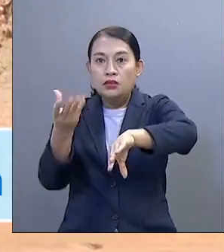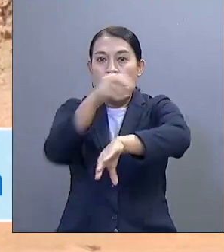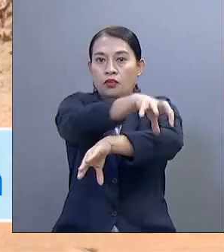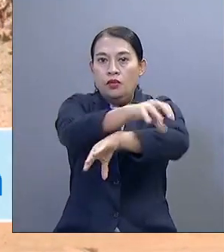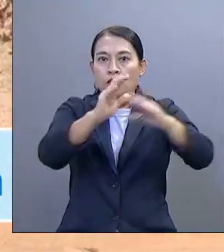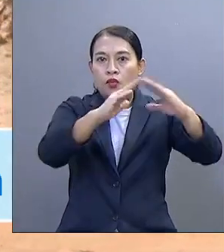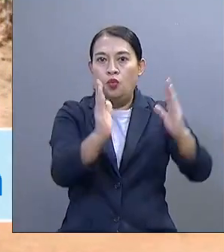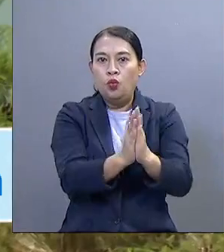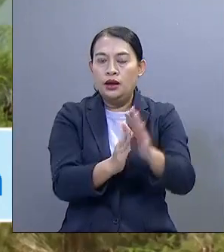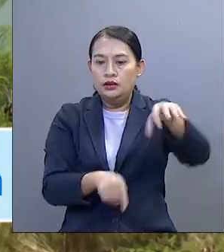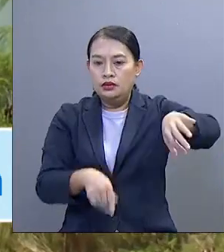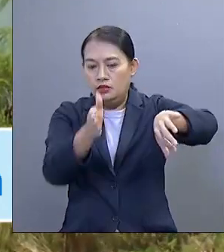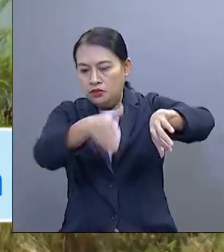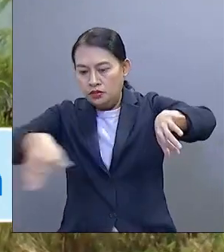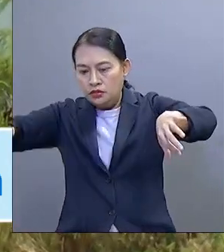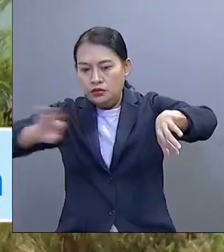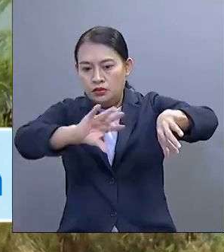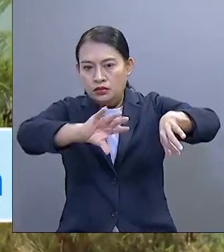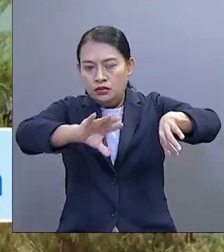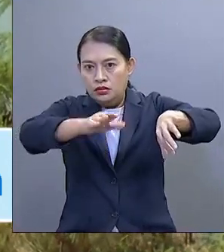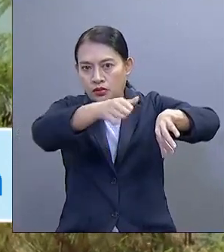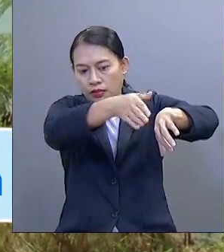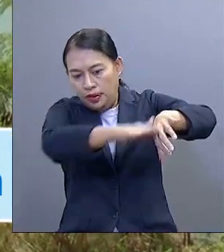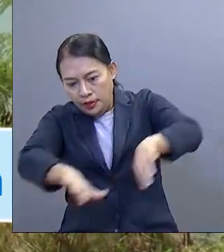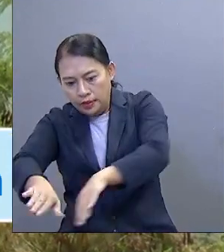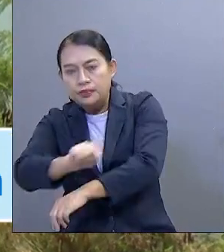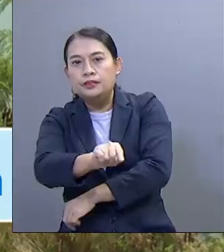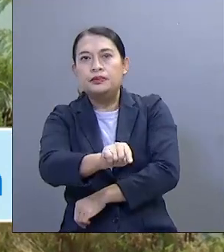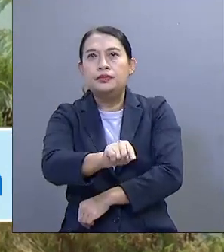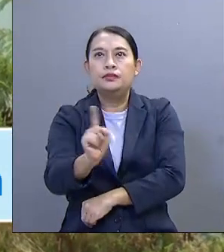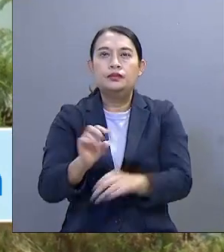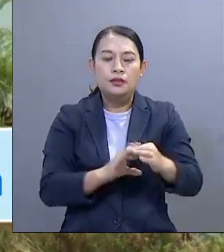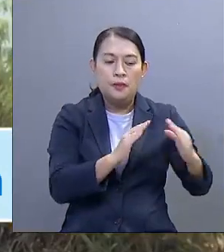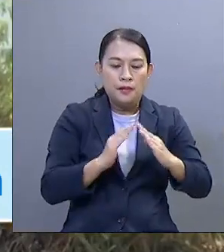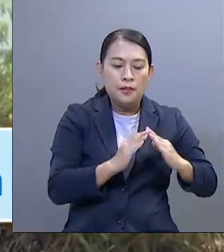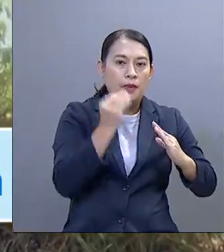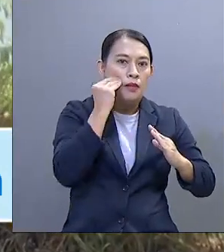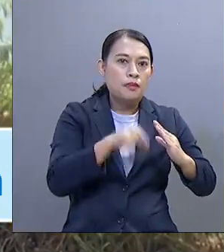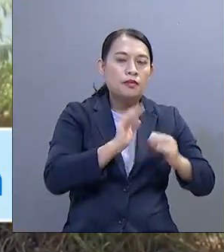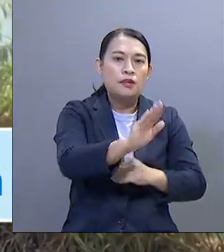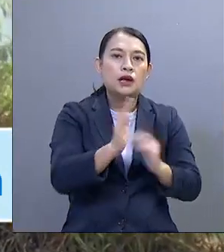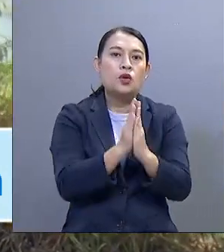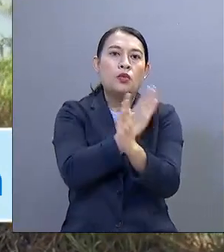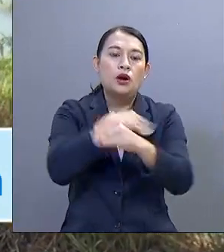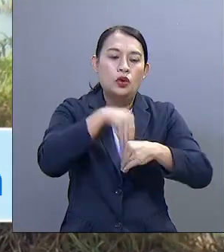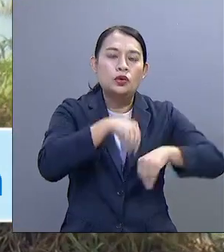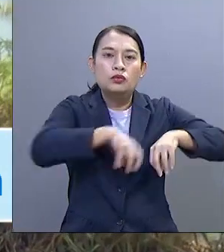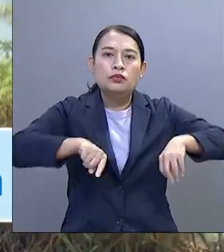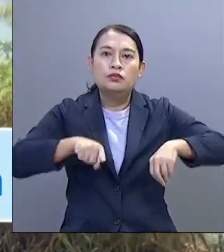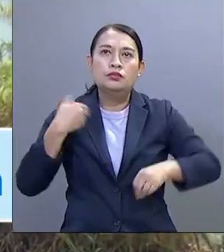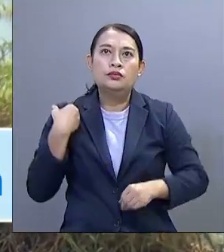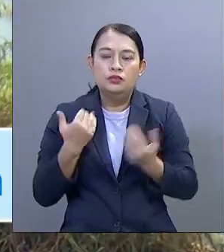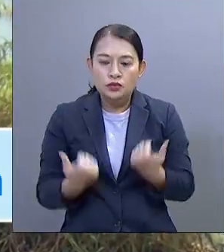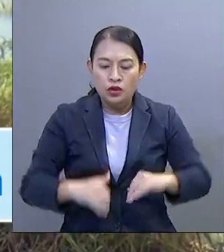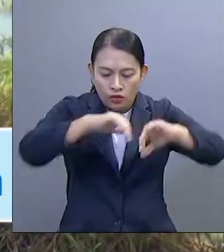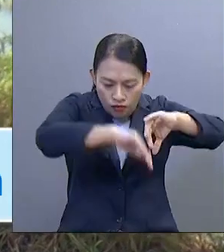บริเวณัดและจะทำยัไเขามีสิงปลูกสรางเป็กุตติสงกอยู่หายหังเลยนะและช่วงหลังมาแ่เริ่มข